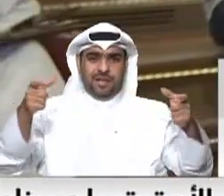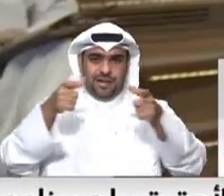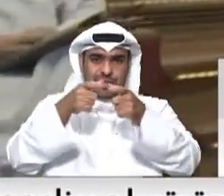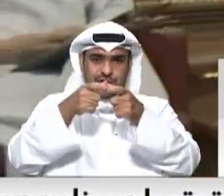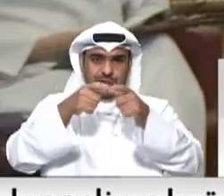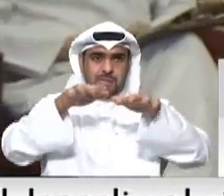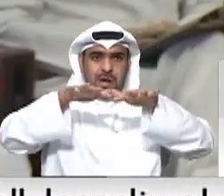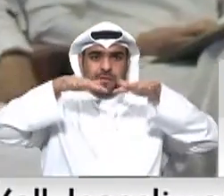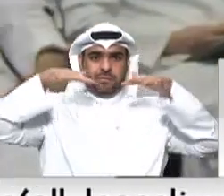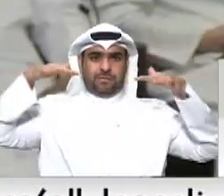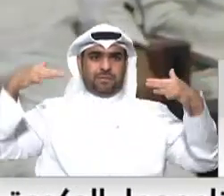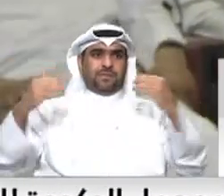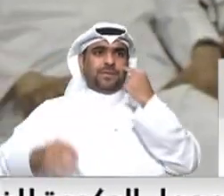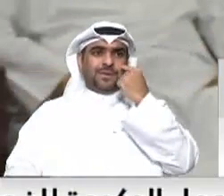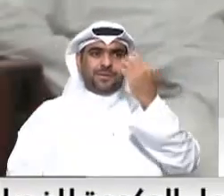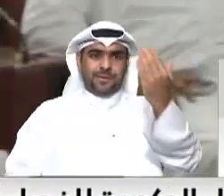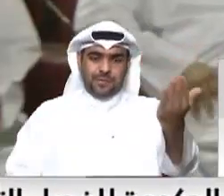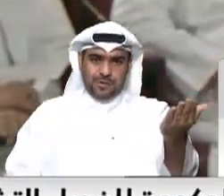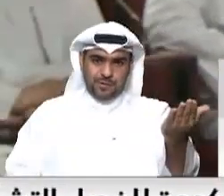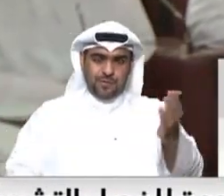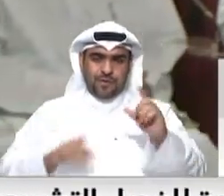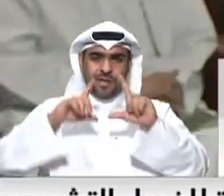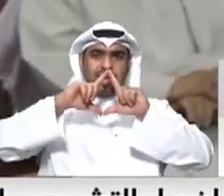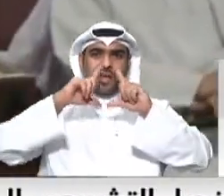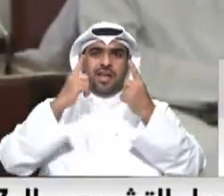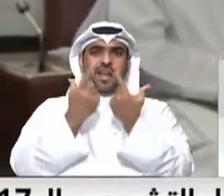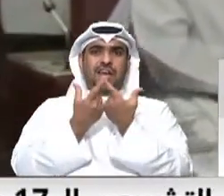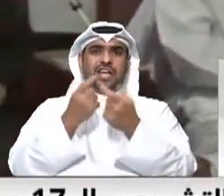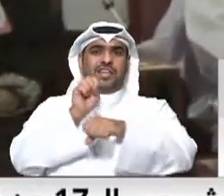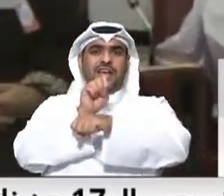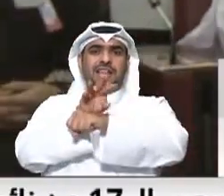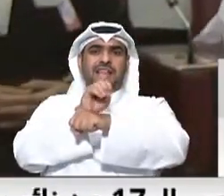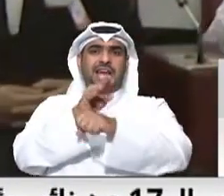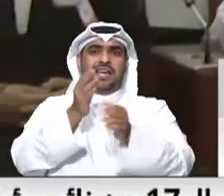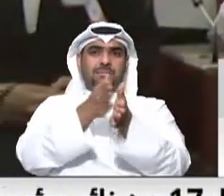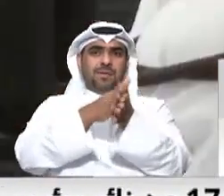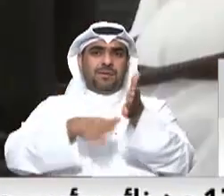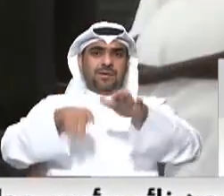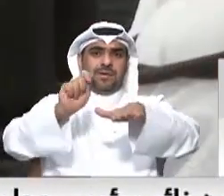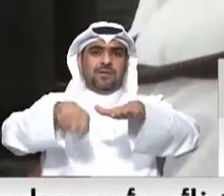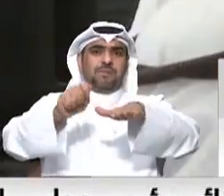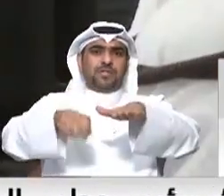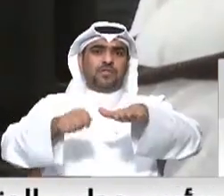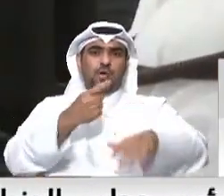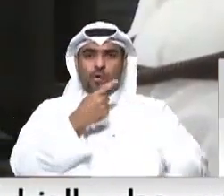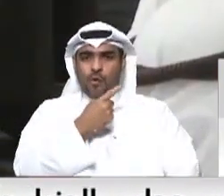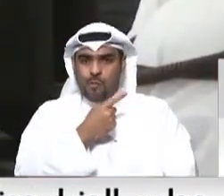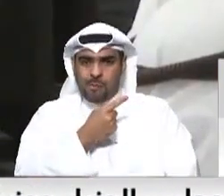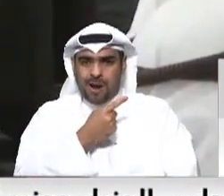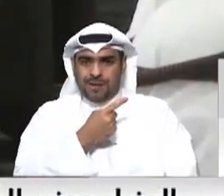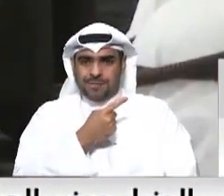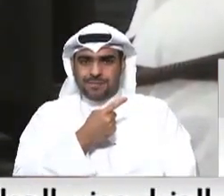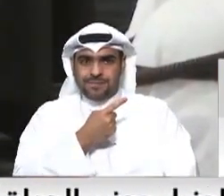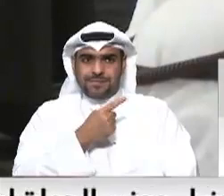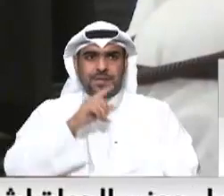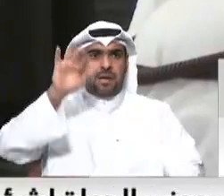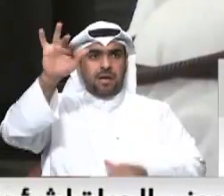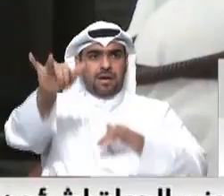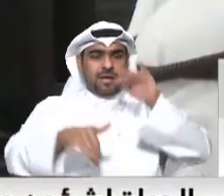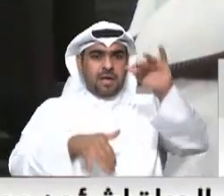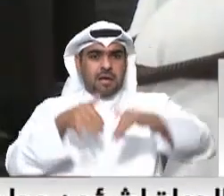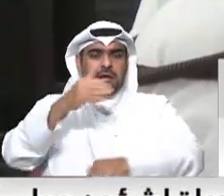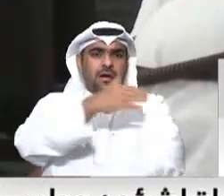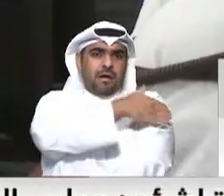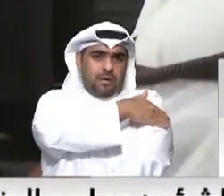اقامتها لجنه شؤون التعليم والثقافه والارشاد البرلمانيه بمجلس الامه وذلك بحضور عدد من نواب